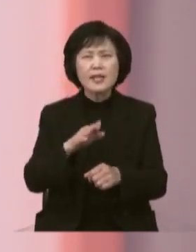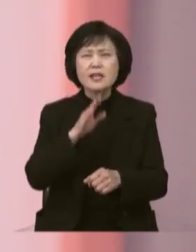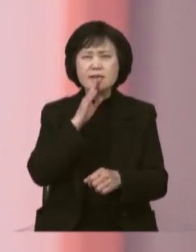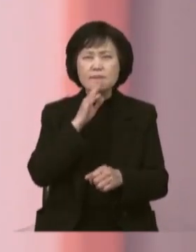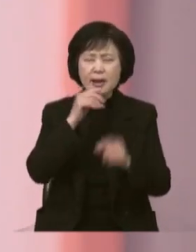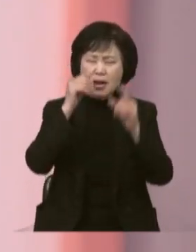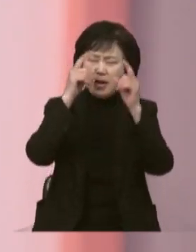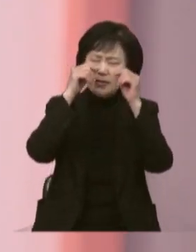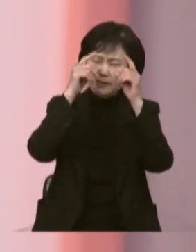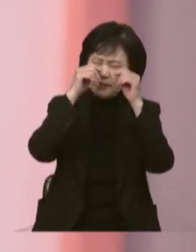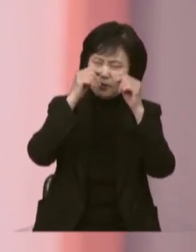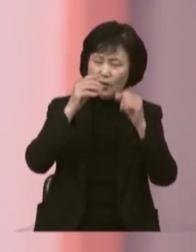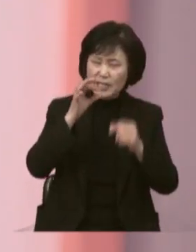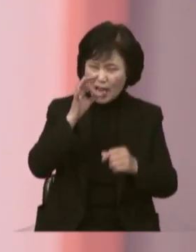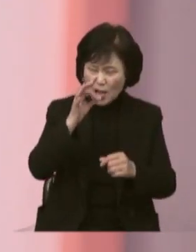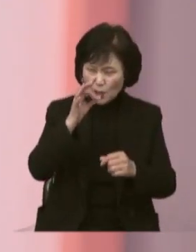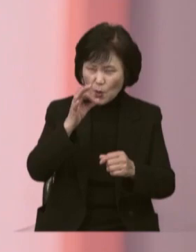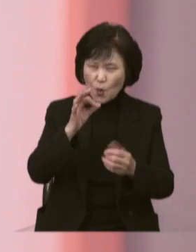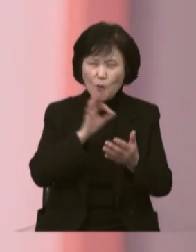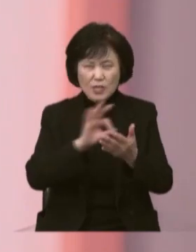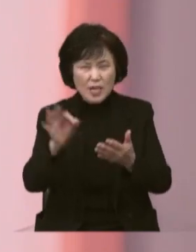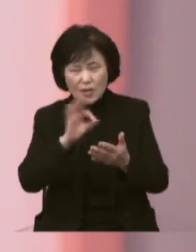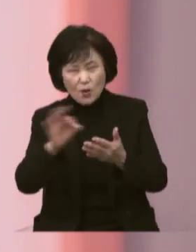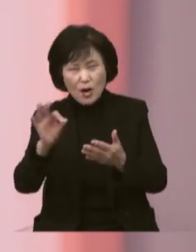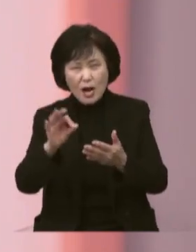애를 이따구로 하면 쓰겠어요?